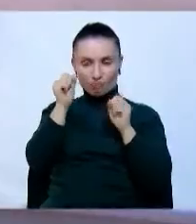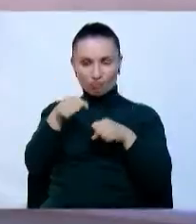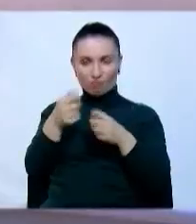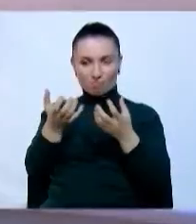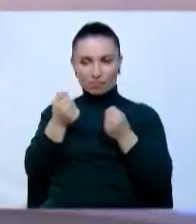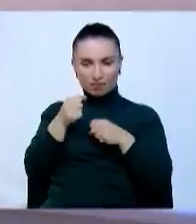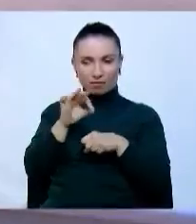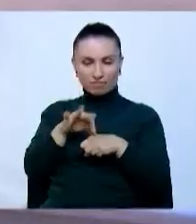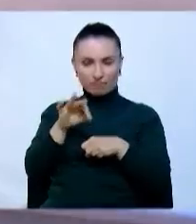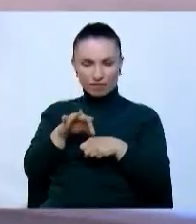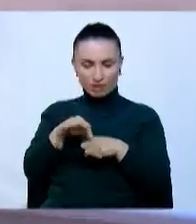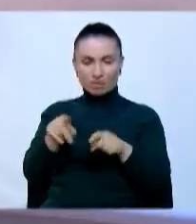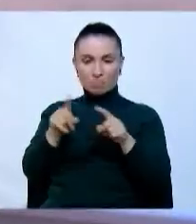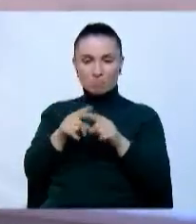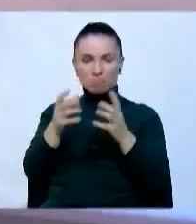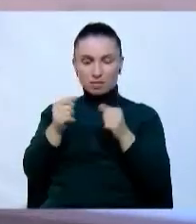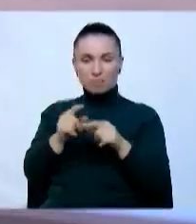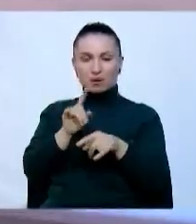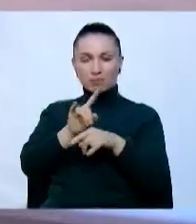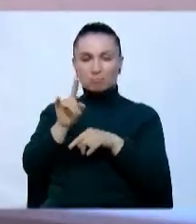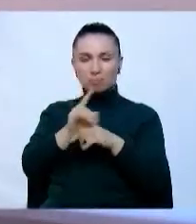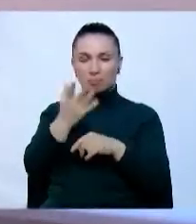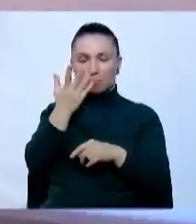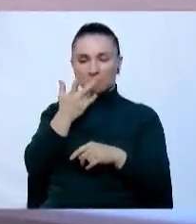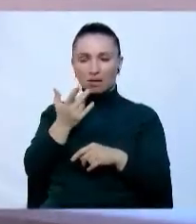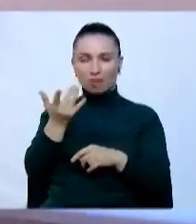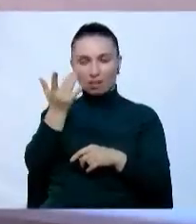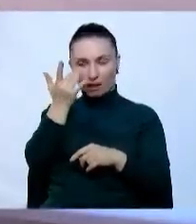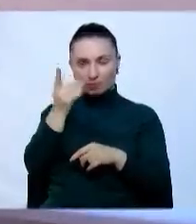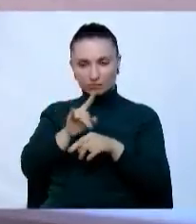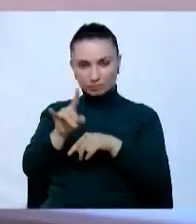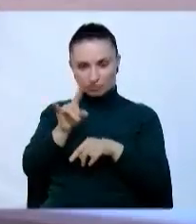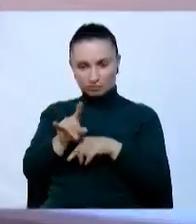არა, მაგალითად ასეთი ფერადი ლინზები საგულისხმო